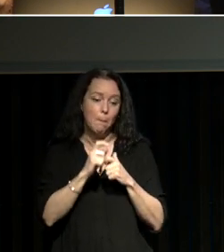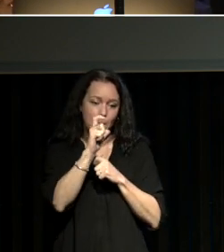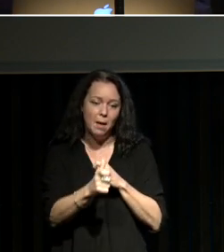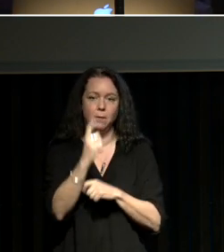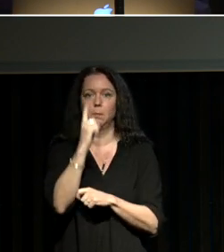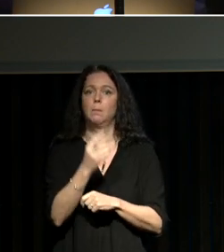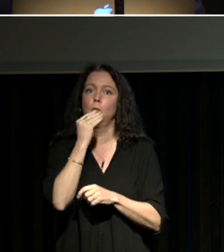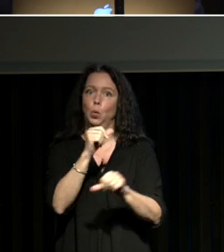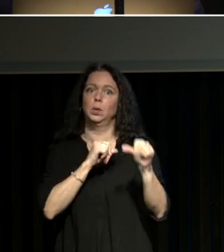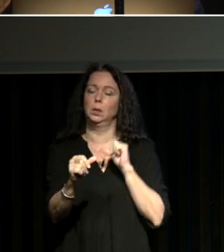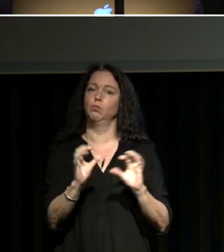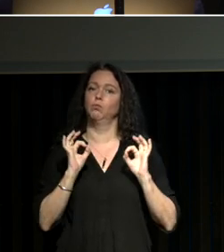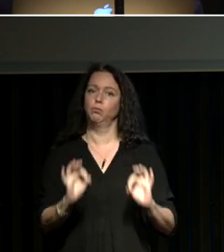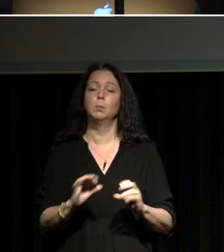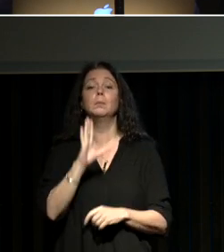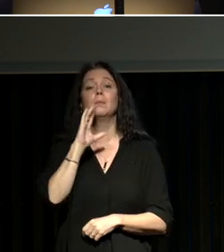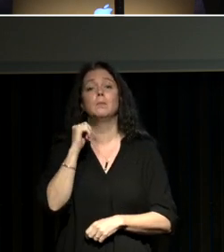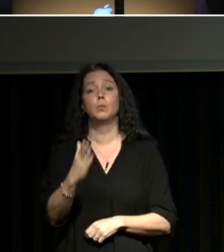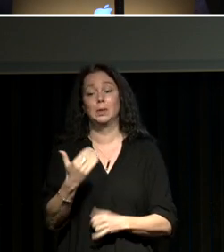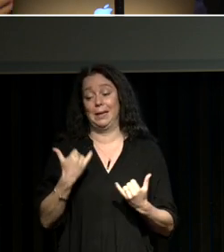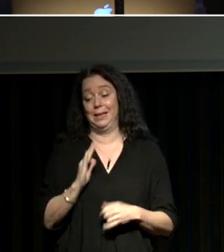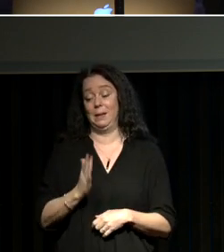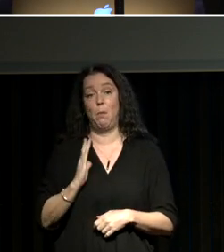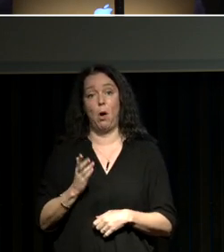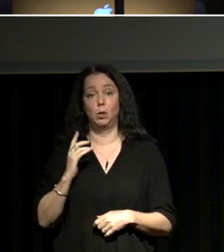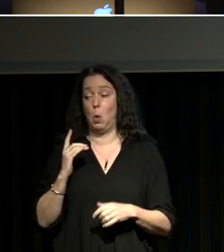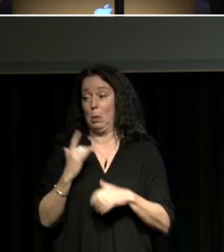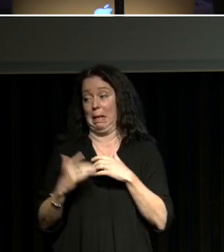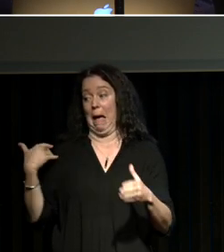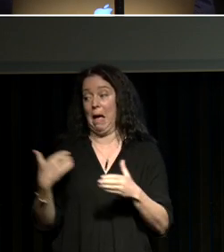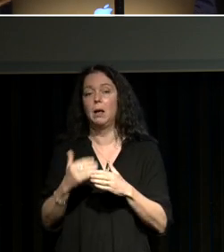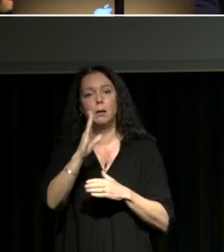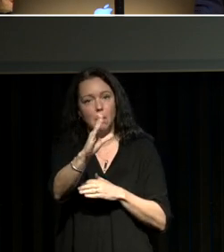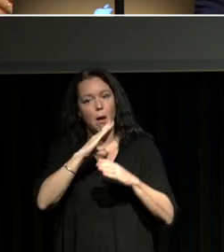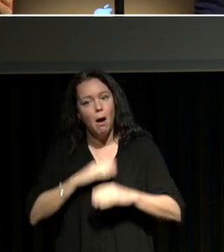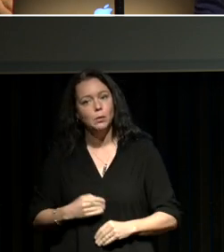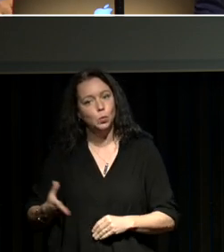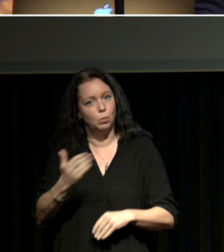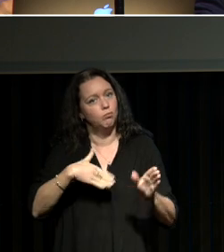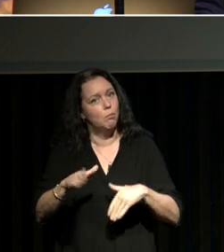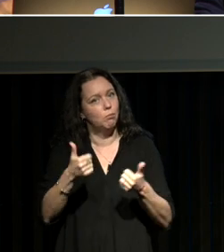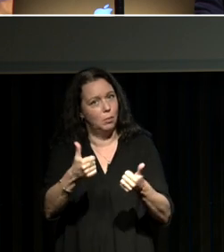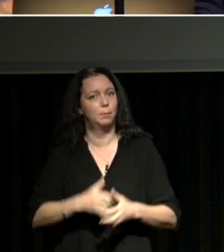bonnes conditions. C'est la raison pour laquelle on n'a pas commencé très très tôt à Bordeaux. Mais je vais vous rassurer, ça marche très très bien maintenant.